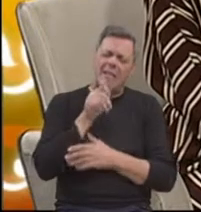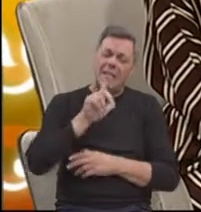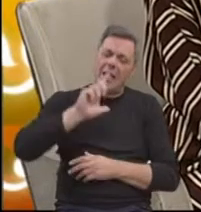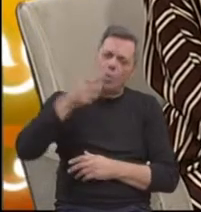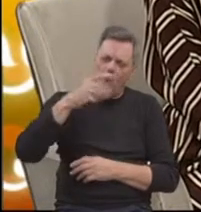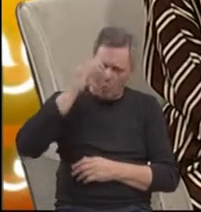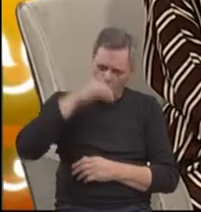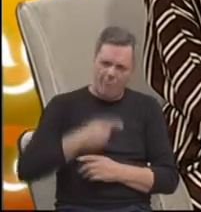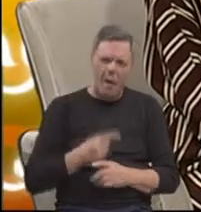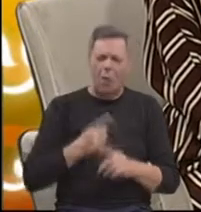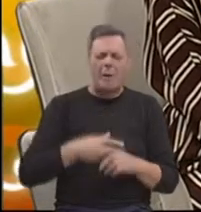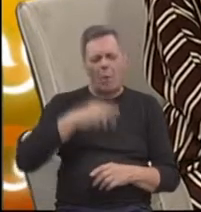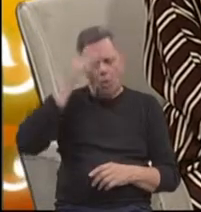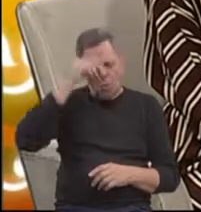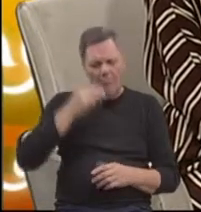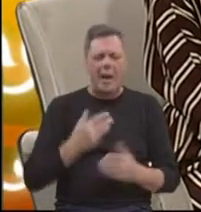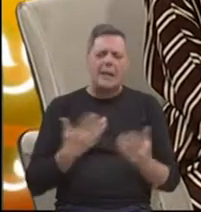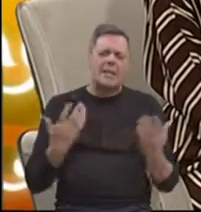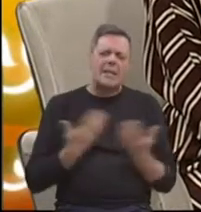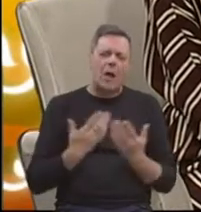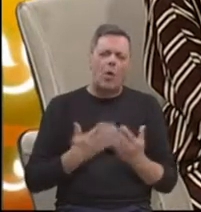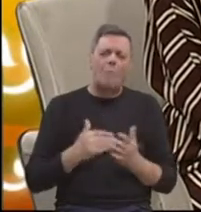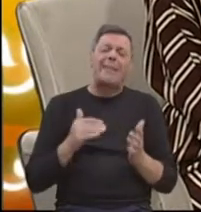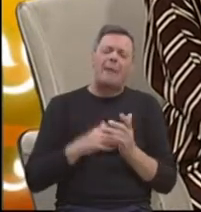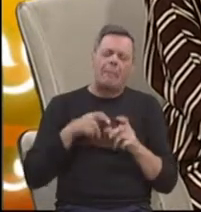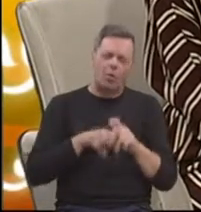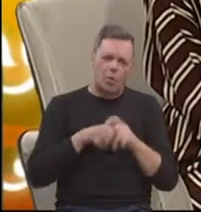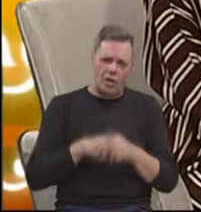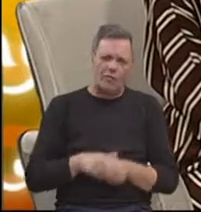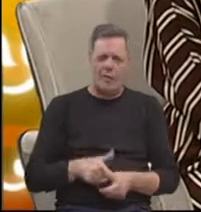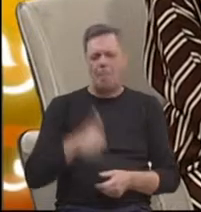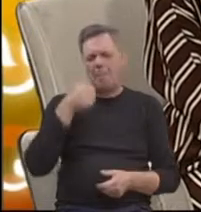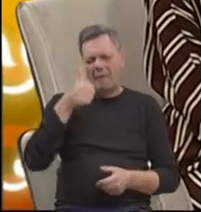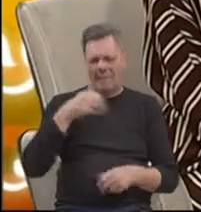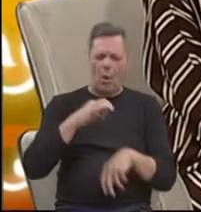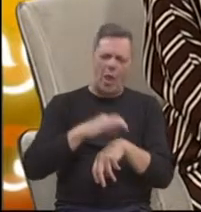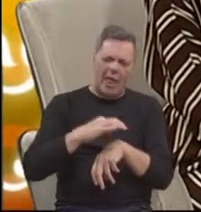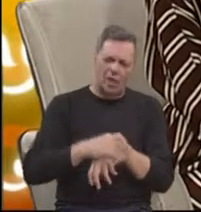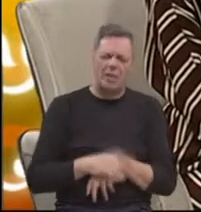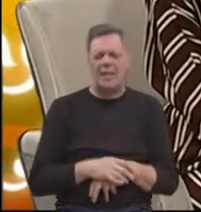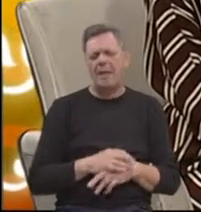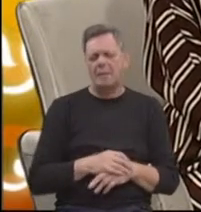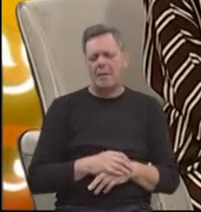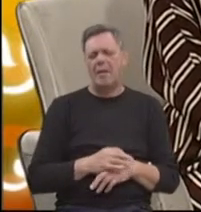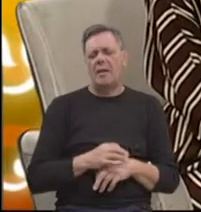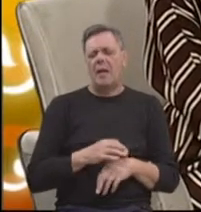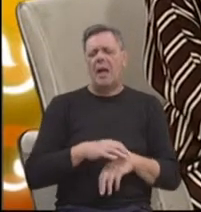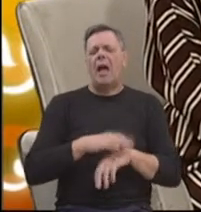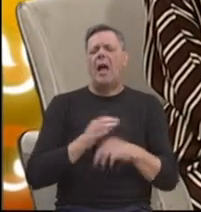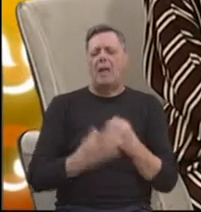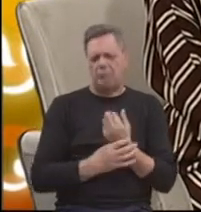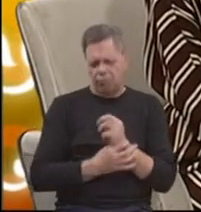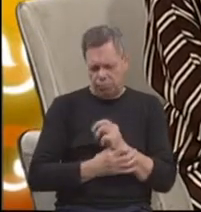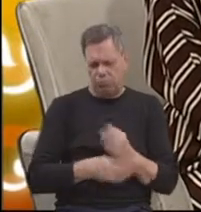strukama. Upravo ovim strukama s kojima zapravo trebamo surađivati. Prvenstveno liječnici, ljekarnici, ali ne smijemo zanemariti